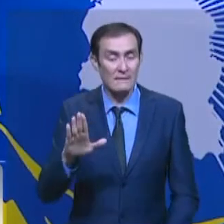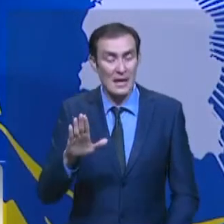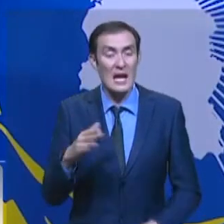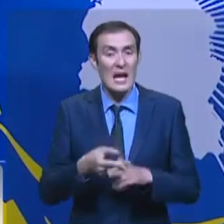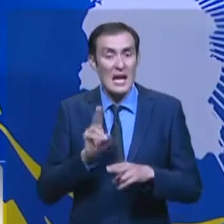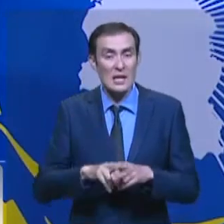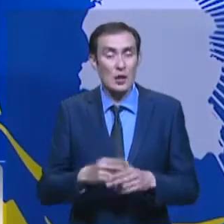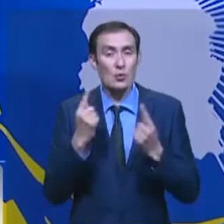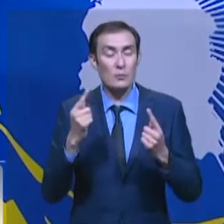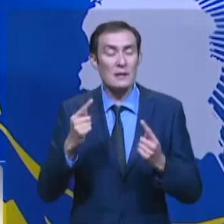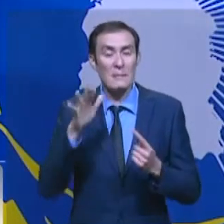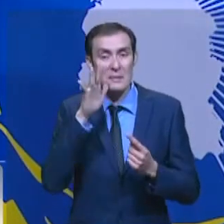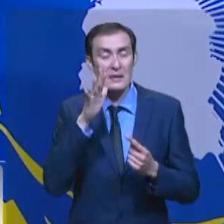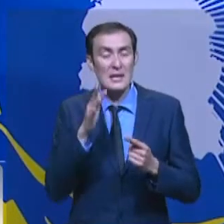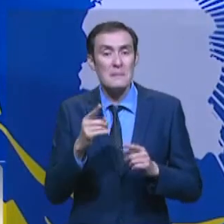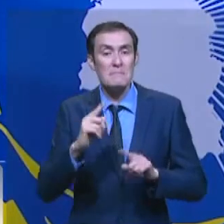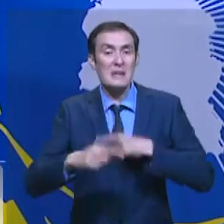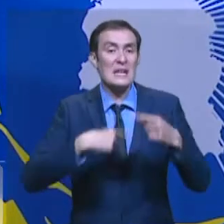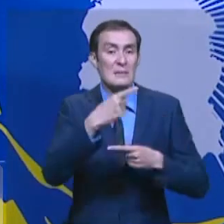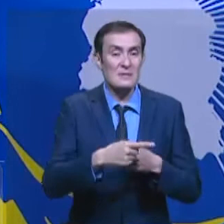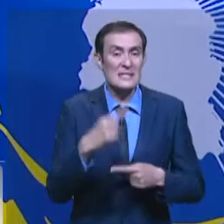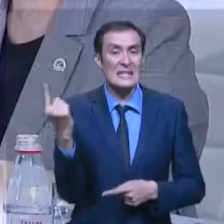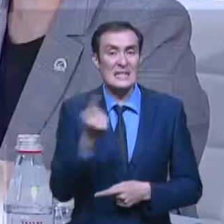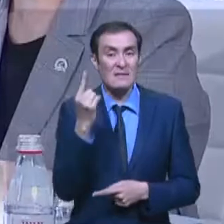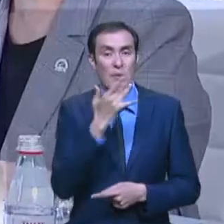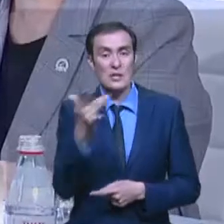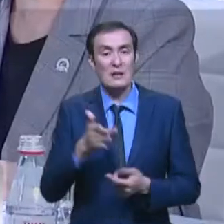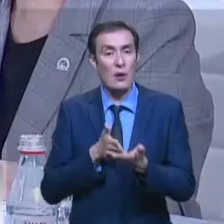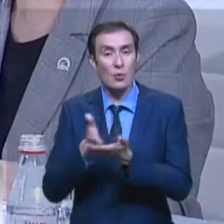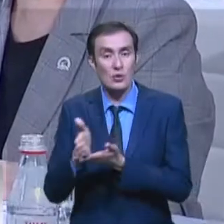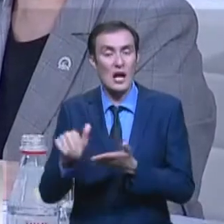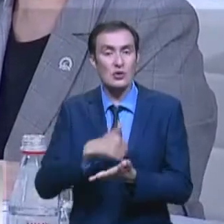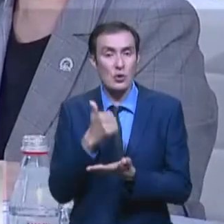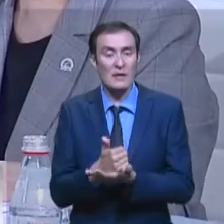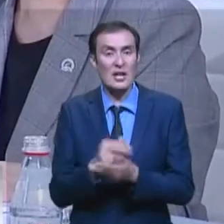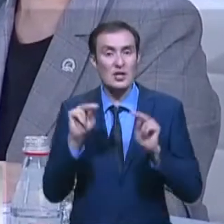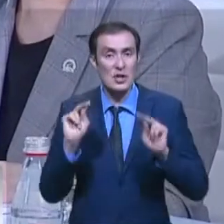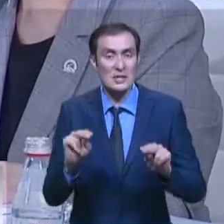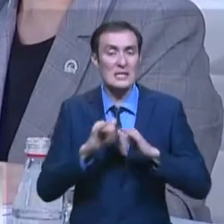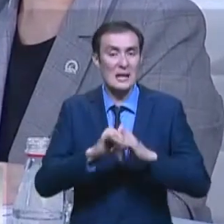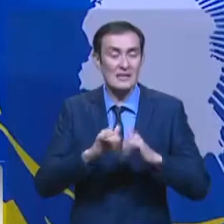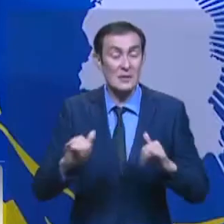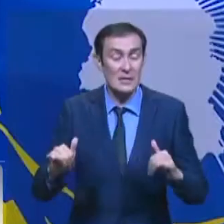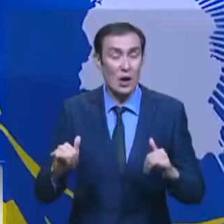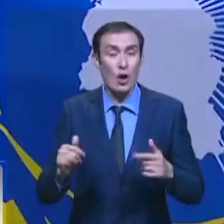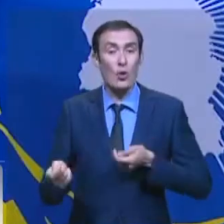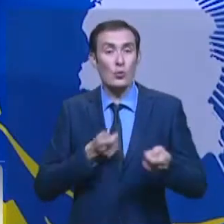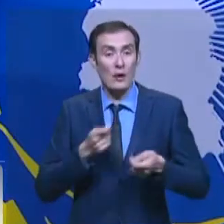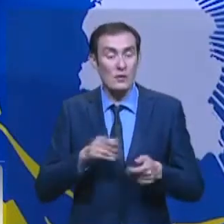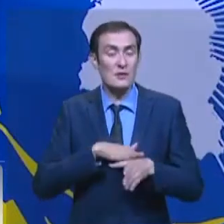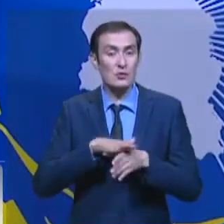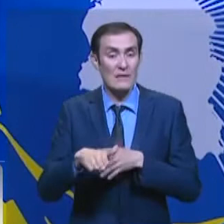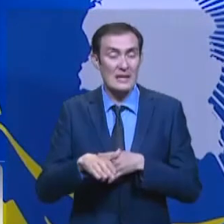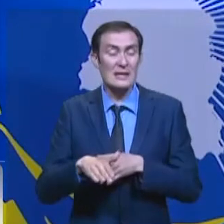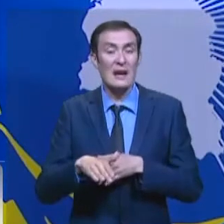Это исторический момент, пример преемственности единого политического курса, основанного на честности и развитии. Руководство,